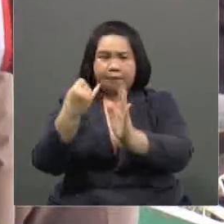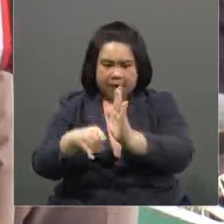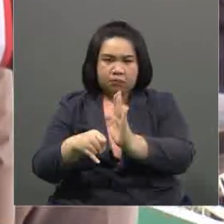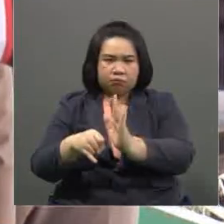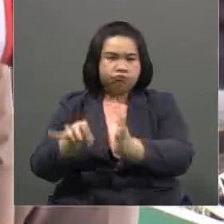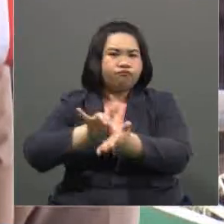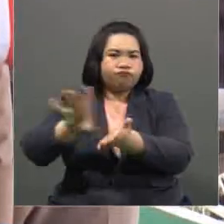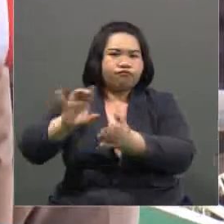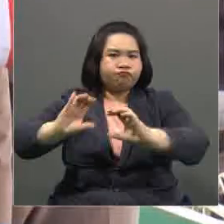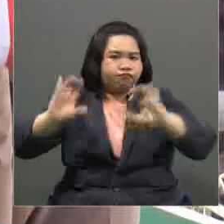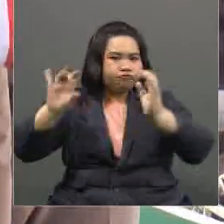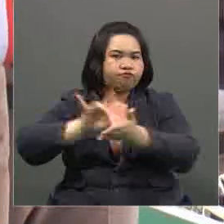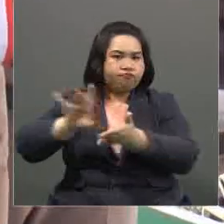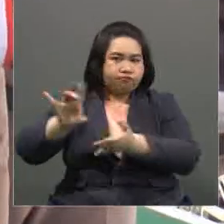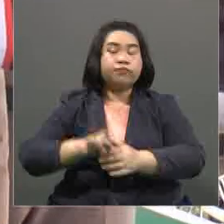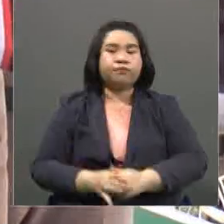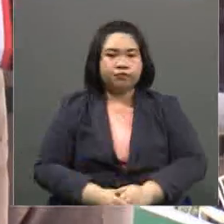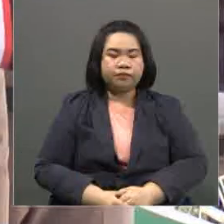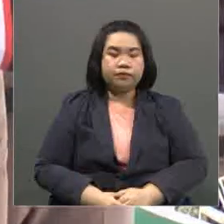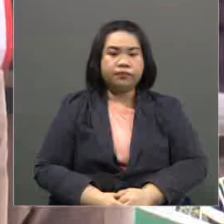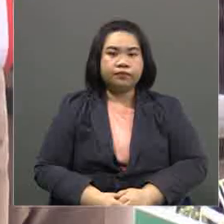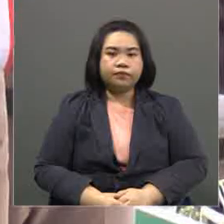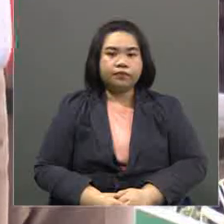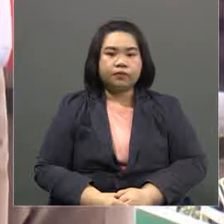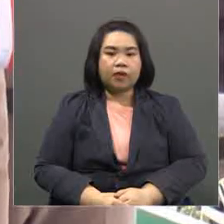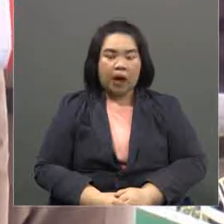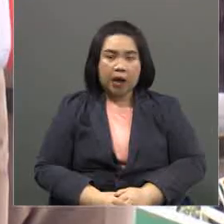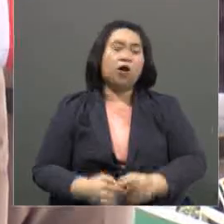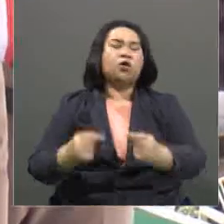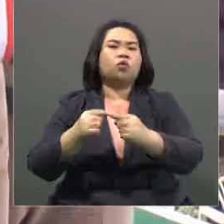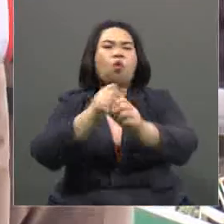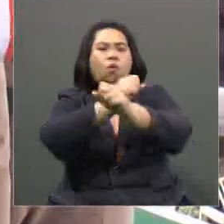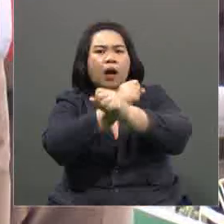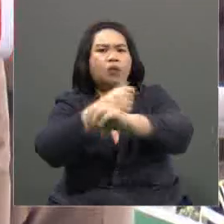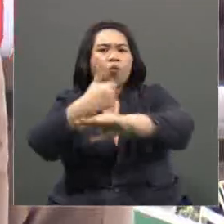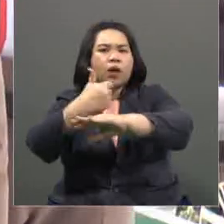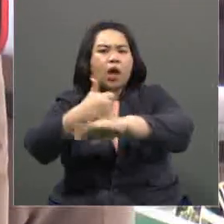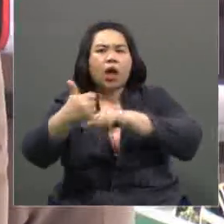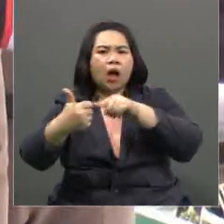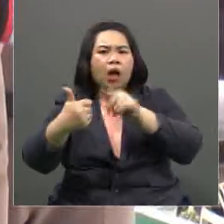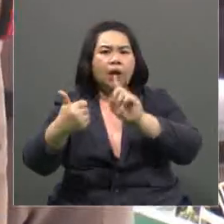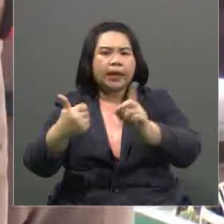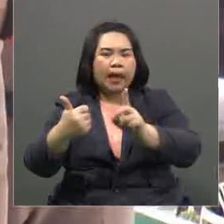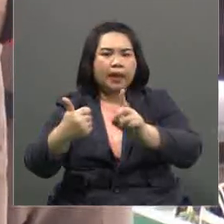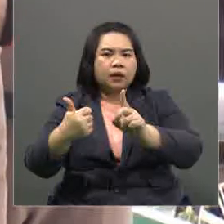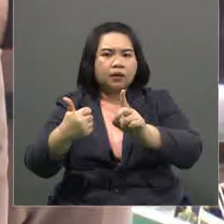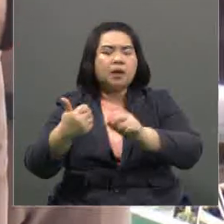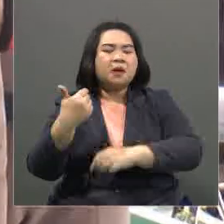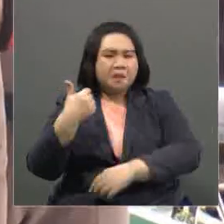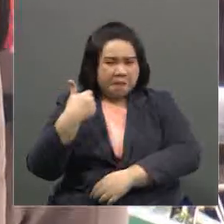ไล่ออกจากราชการนะครับส่วนหนึงส่วนมาการควบคุมของพบัญชาตามคำสั่ง 1212/2537